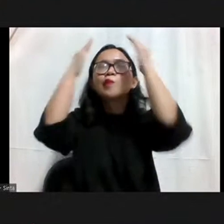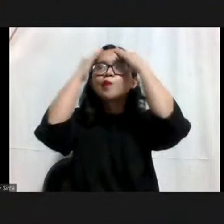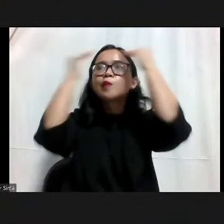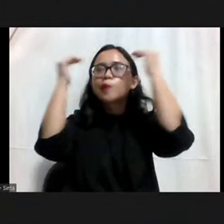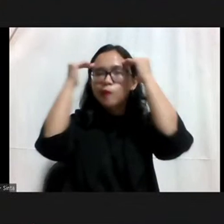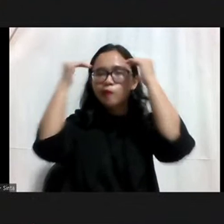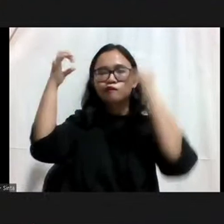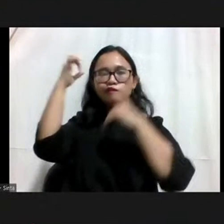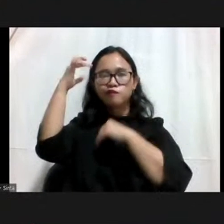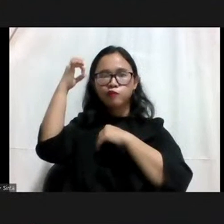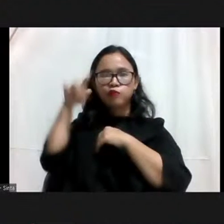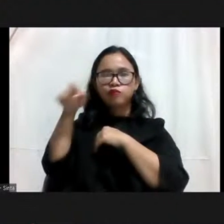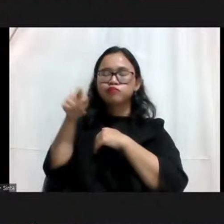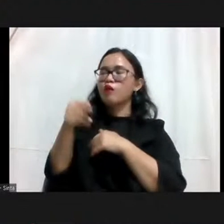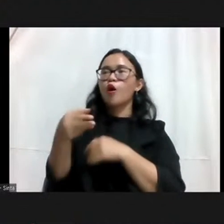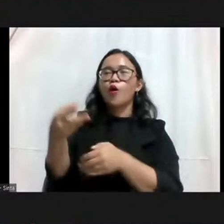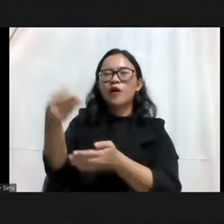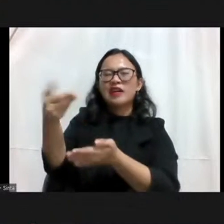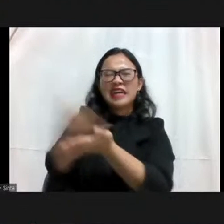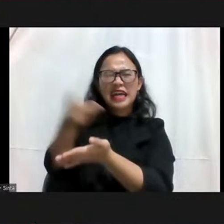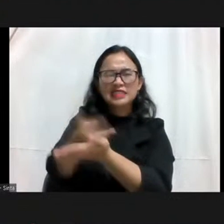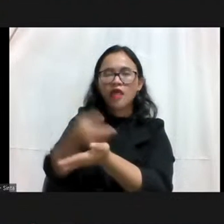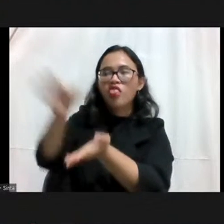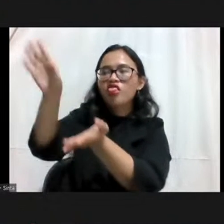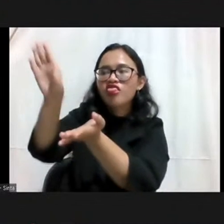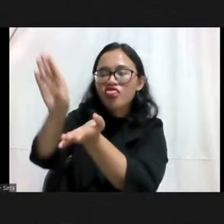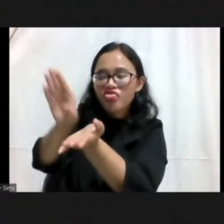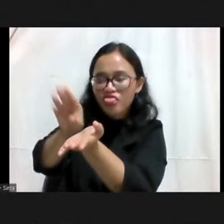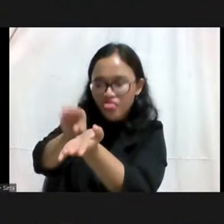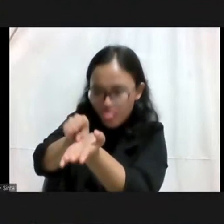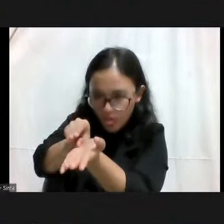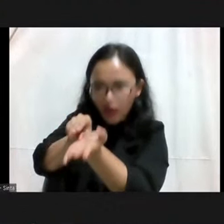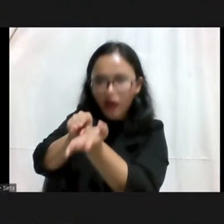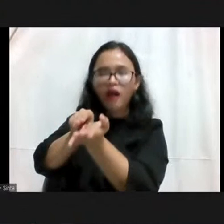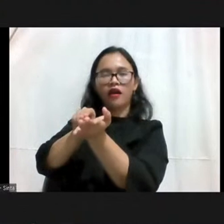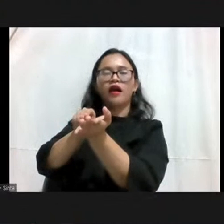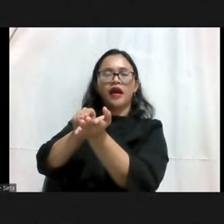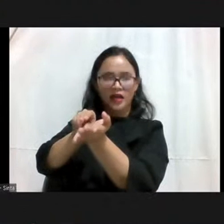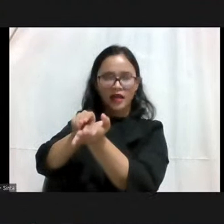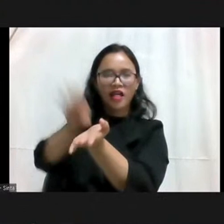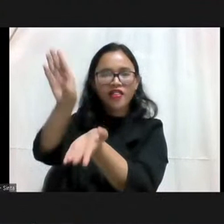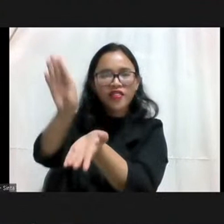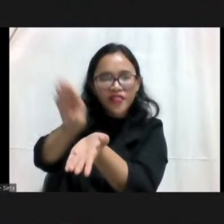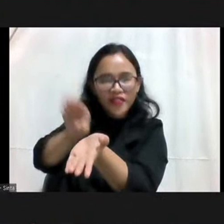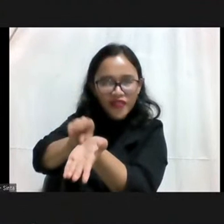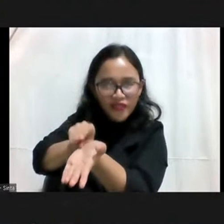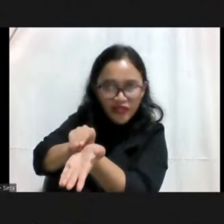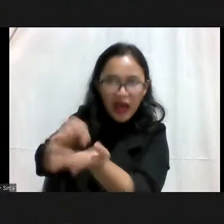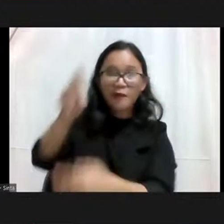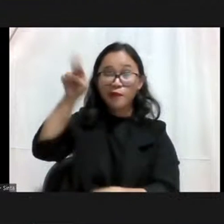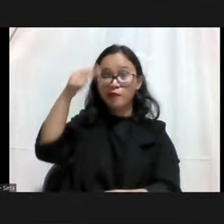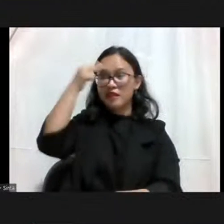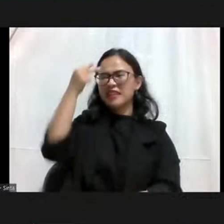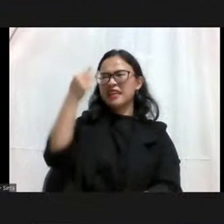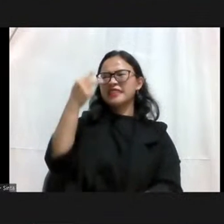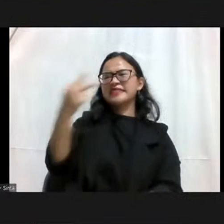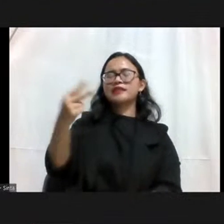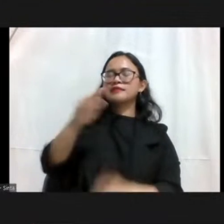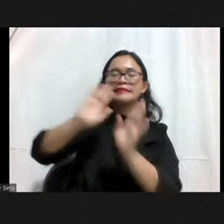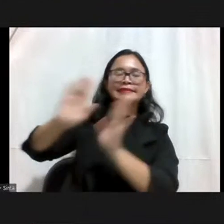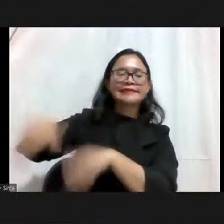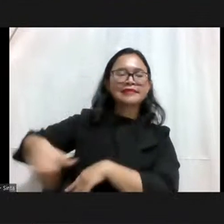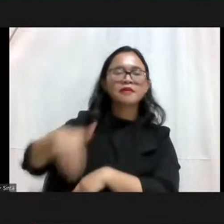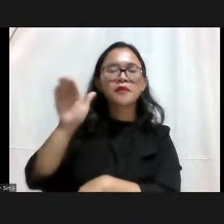ternyata upah buruh tani itu adalah upah yang paling rendah dibanding upah buruh-buruh di sektor yang lain yang ini Pemerintah Enggak banyak melihat gitu ya